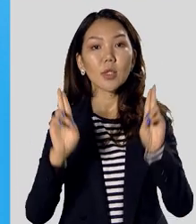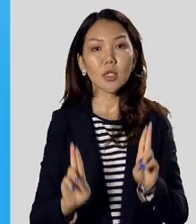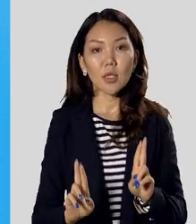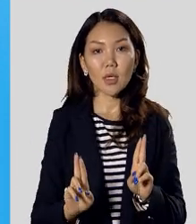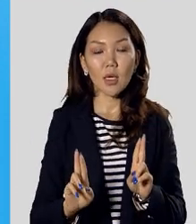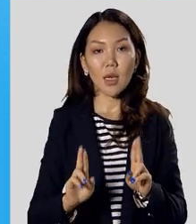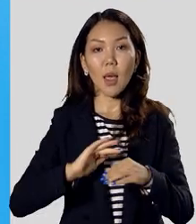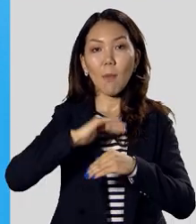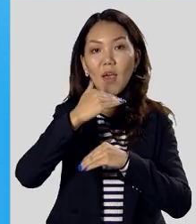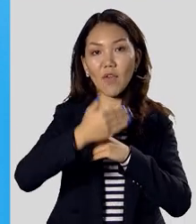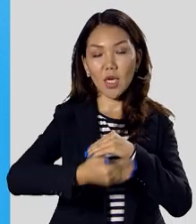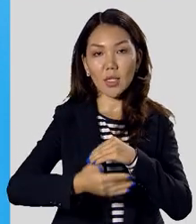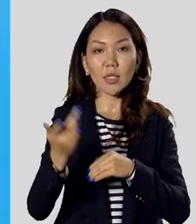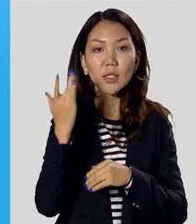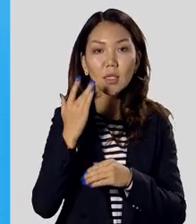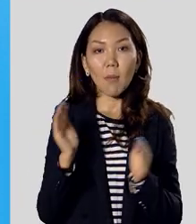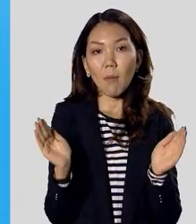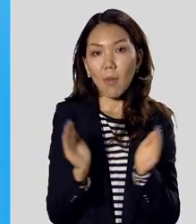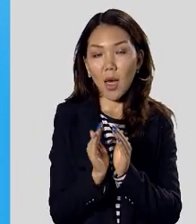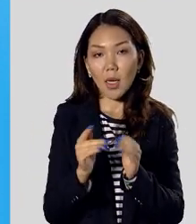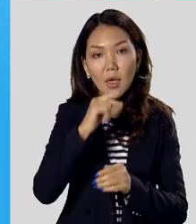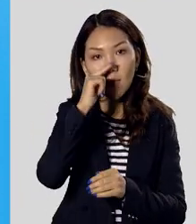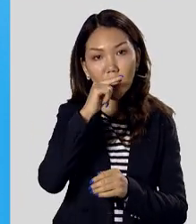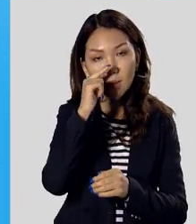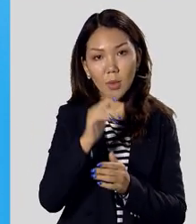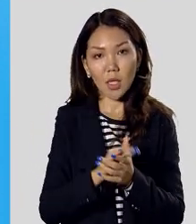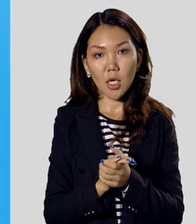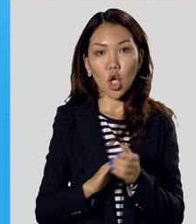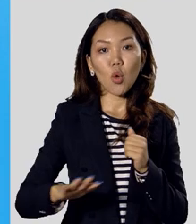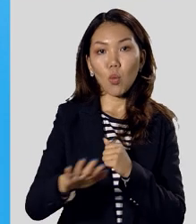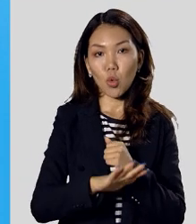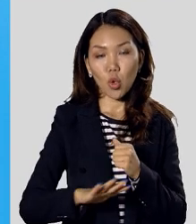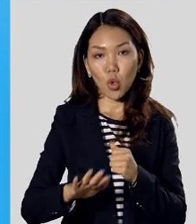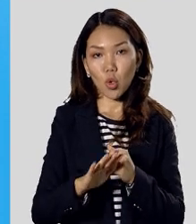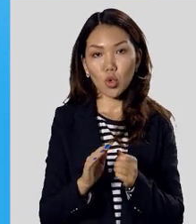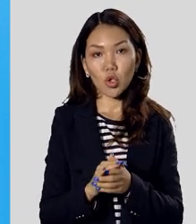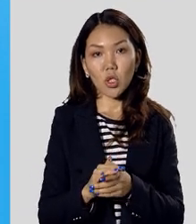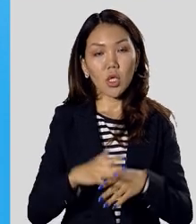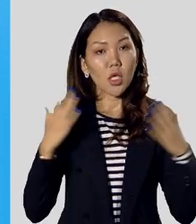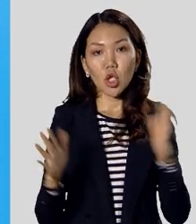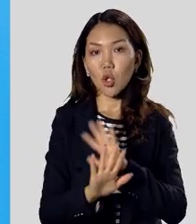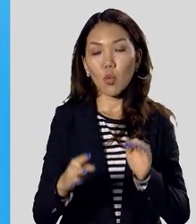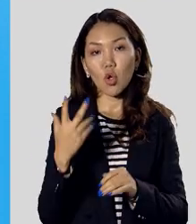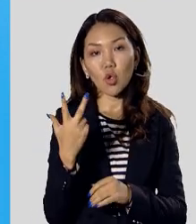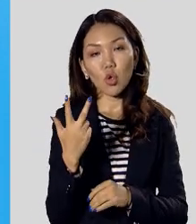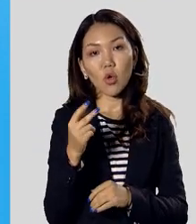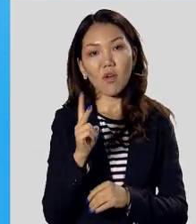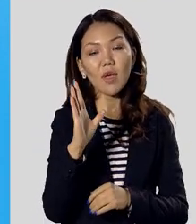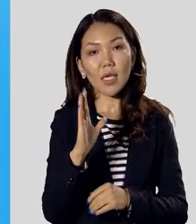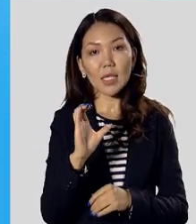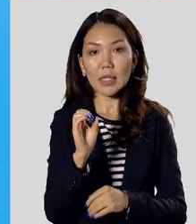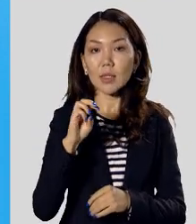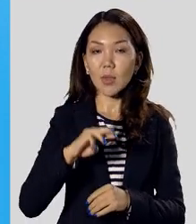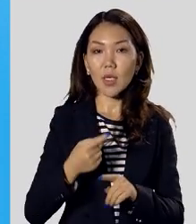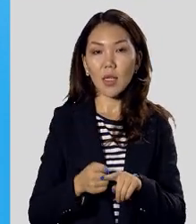обонятельная поверхность. Она небольшого размера. Ее площадь составляет не более 3 квадратных сантиметров.